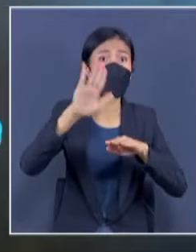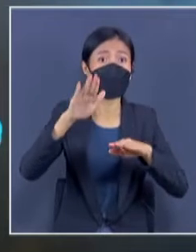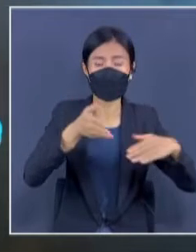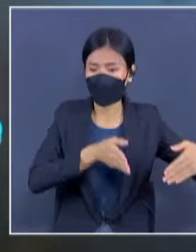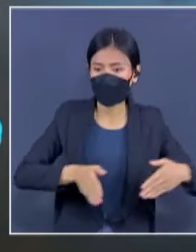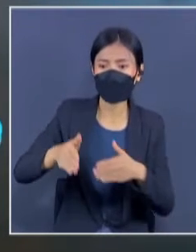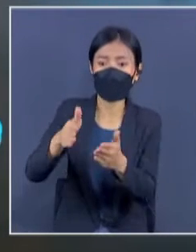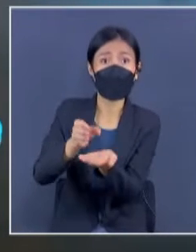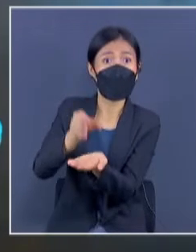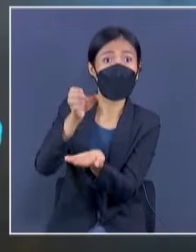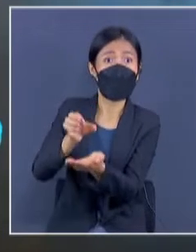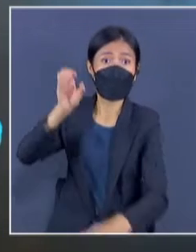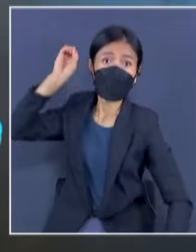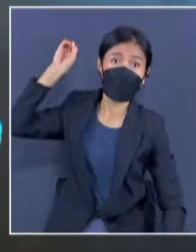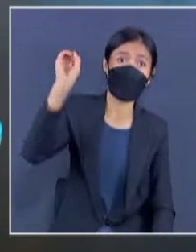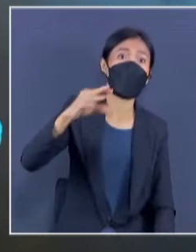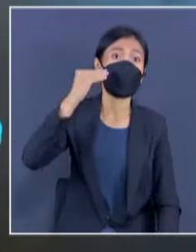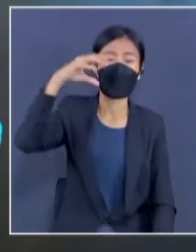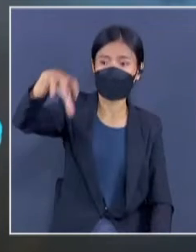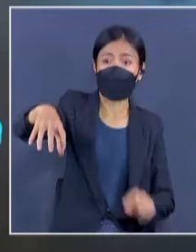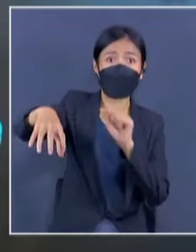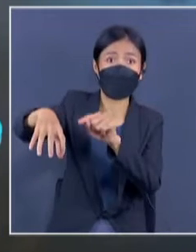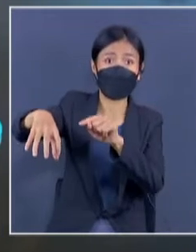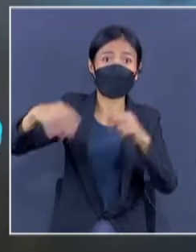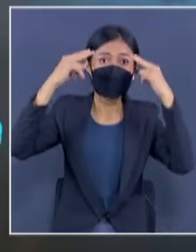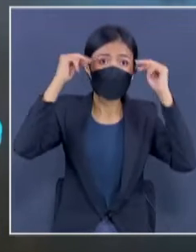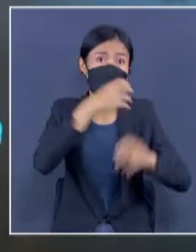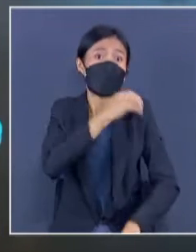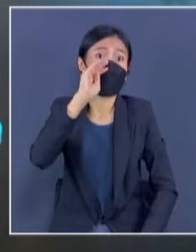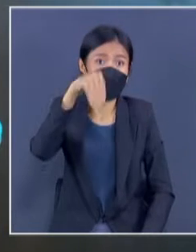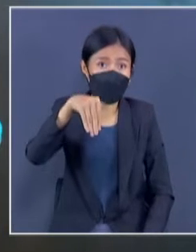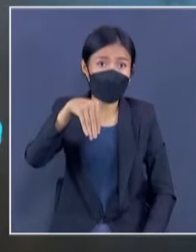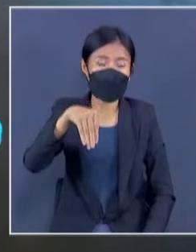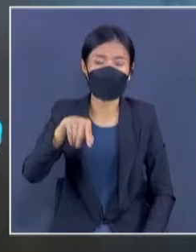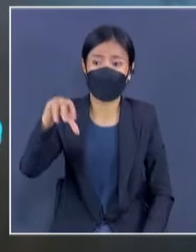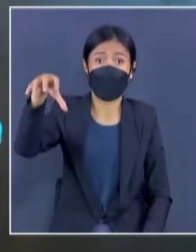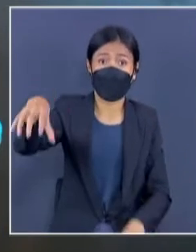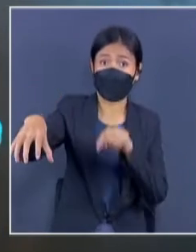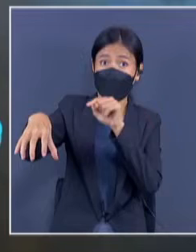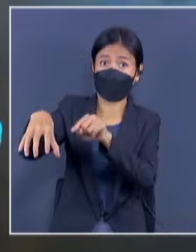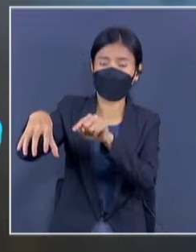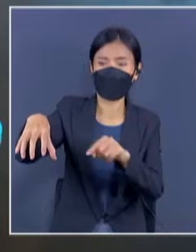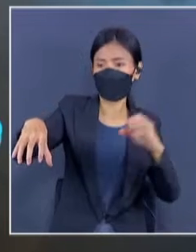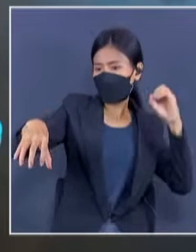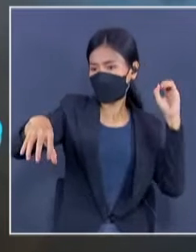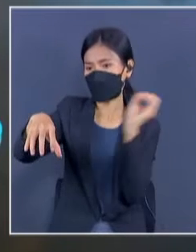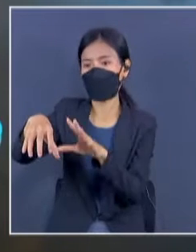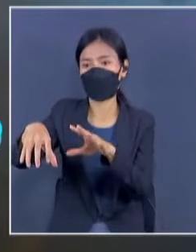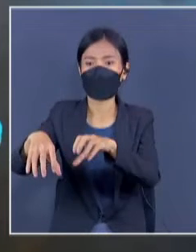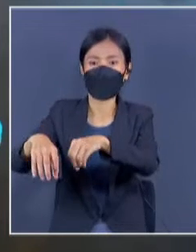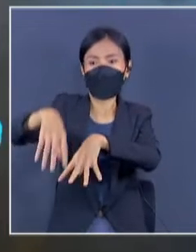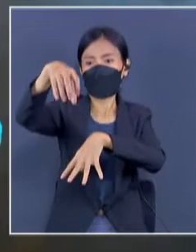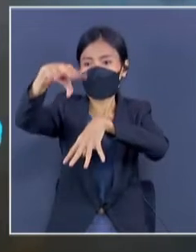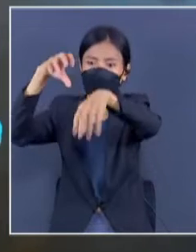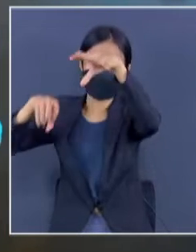าณ 7-8 ลูกเข้าใส่หน้าบ้านของนายกเทศมนตรีเมืองใหม่บางบัวทองครับนายวิเชียรเจริญนนทสิทธิ์นะครับเหตุการณ์เนี่ยเกิดขึ้